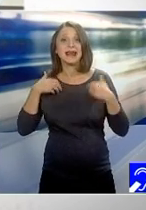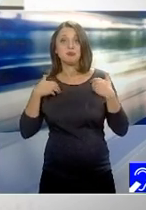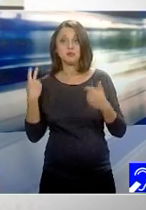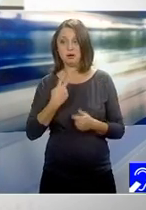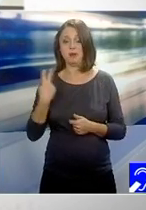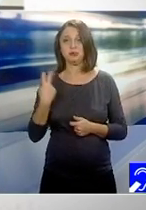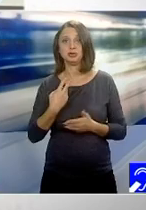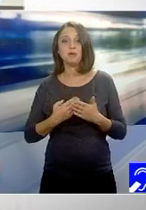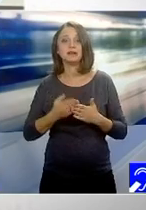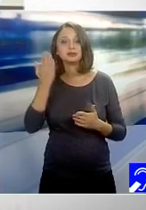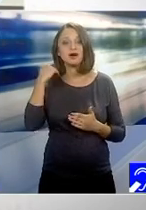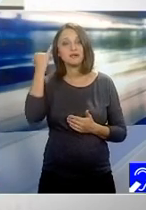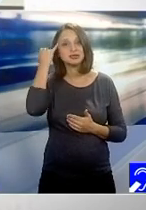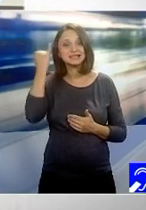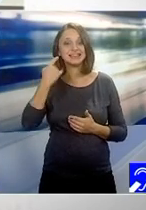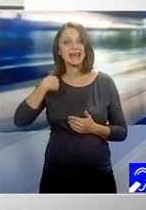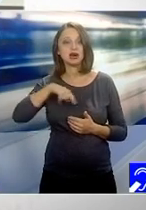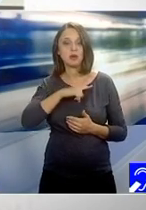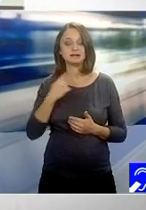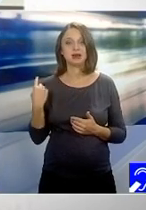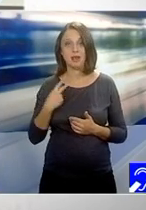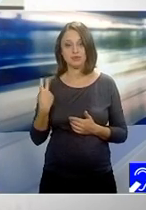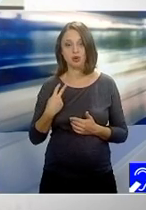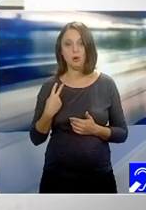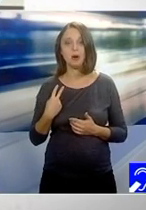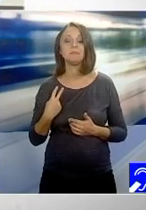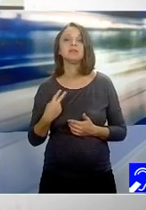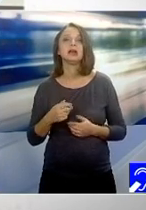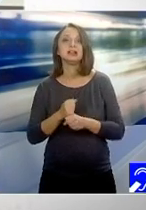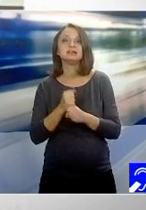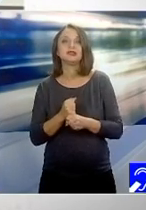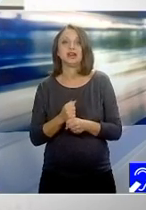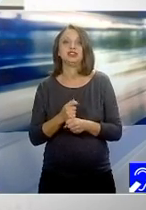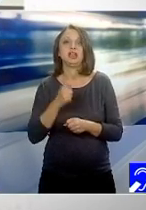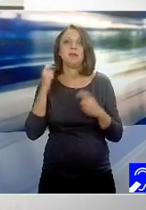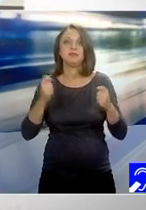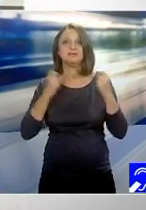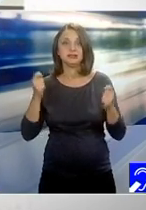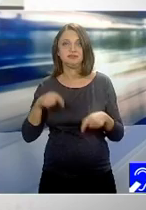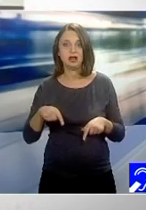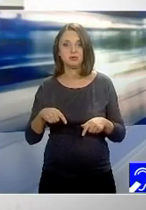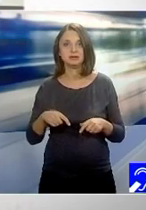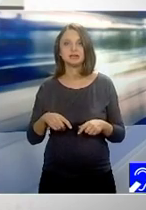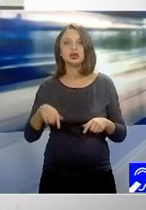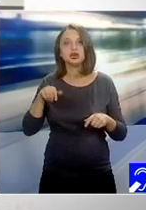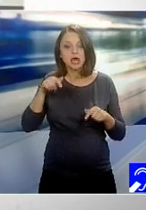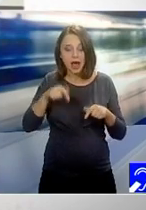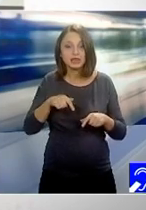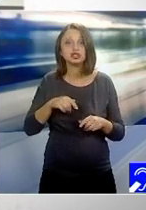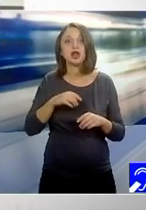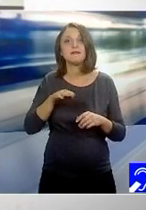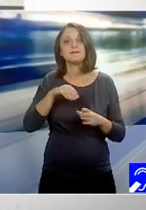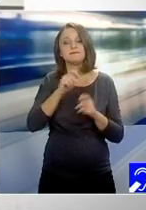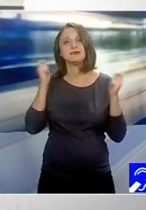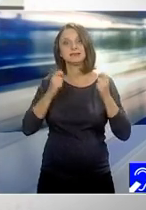ideea noastră, o idee comună, de a face acest festival, de a face în cadrul festivalului